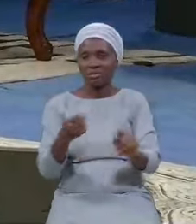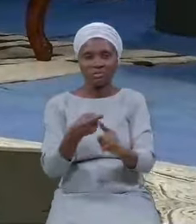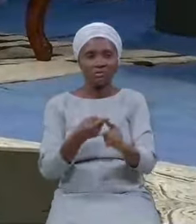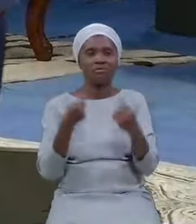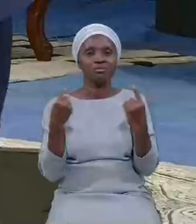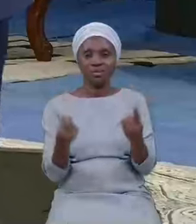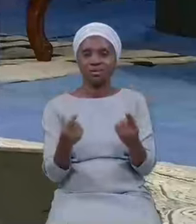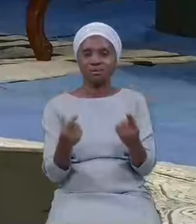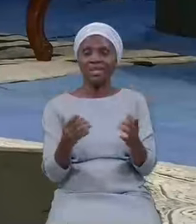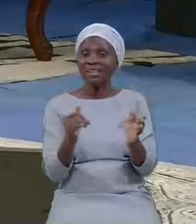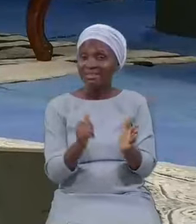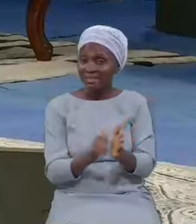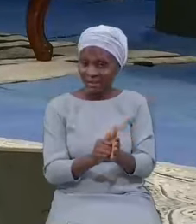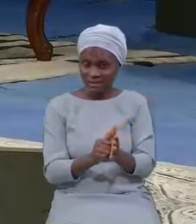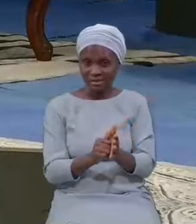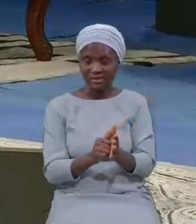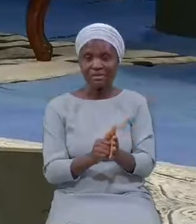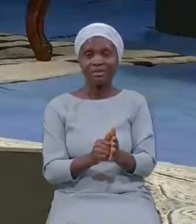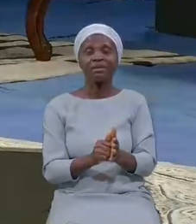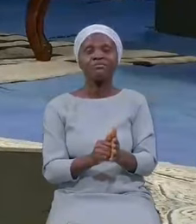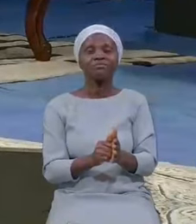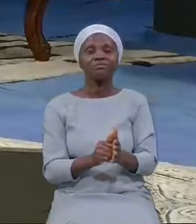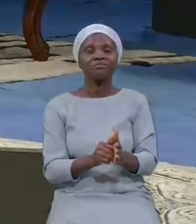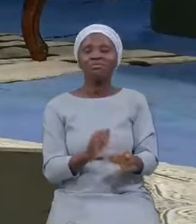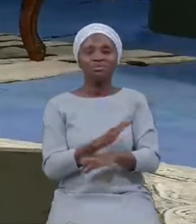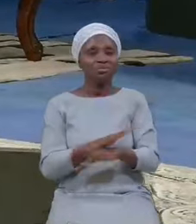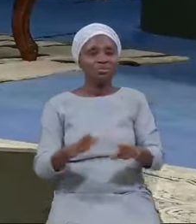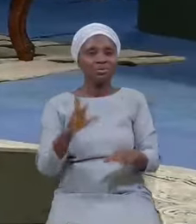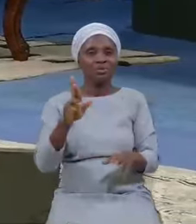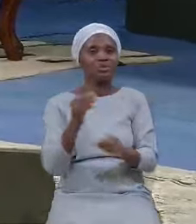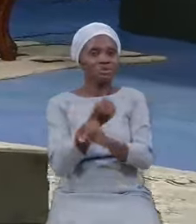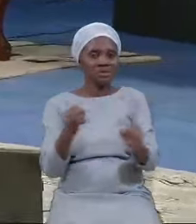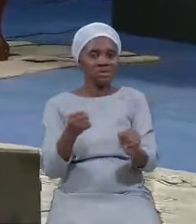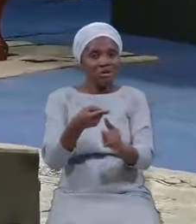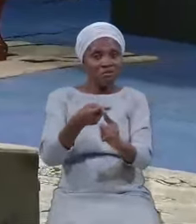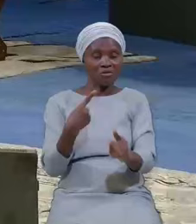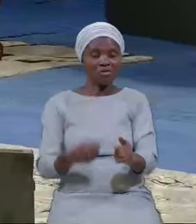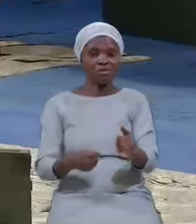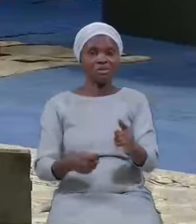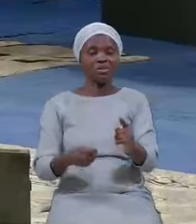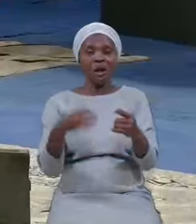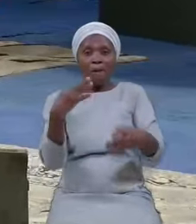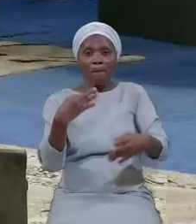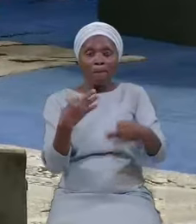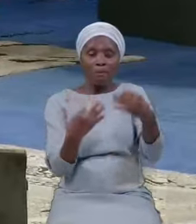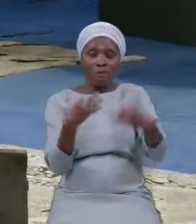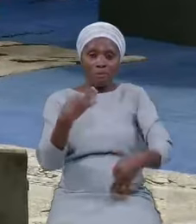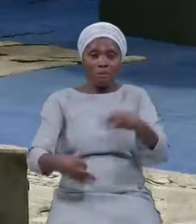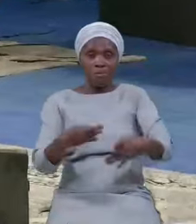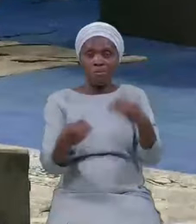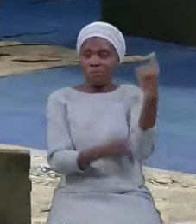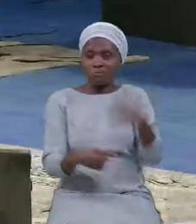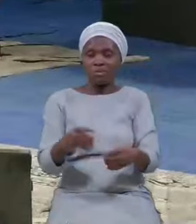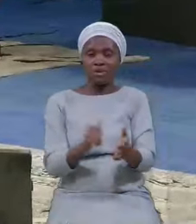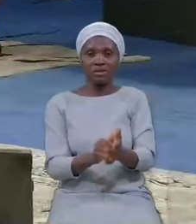les rachète pas du châtiment qui vient sur l'humanité. Et il